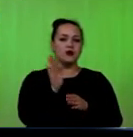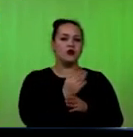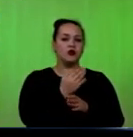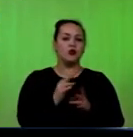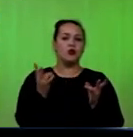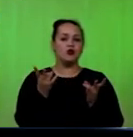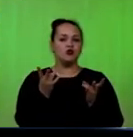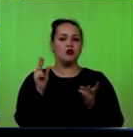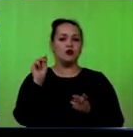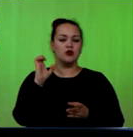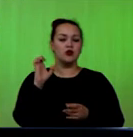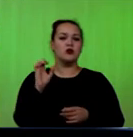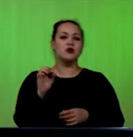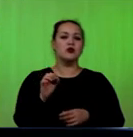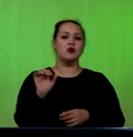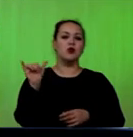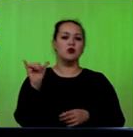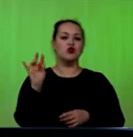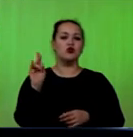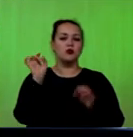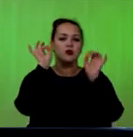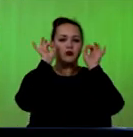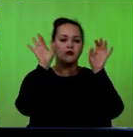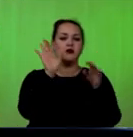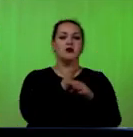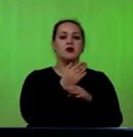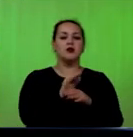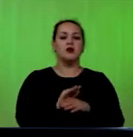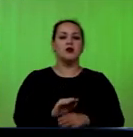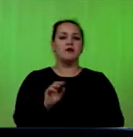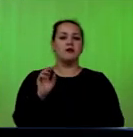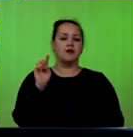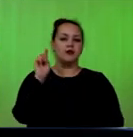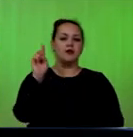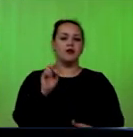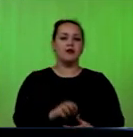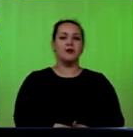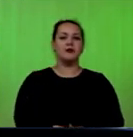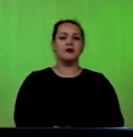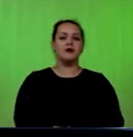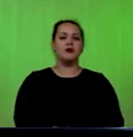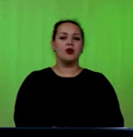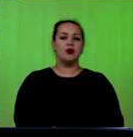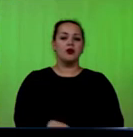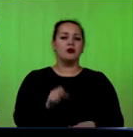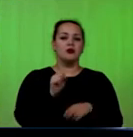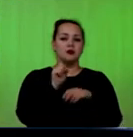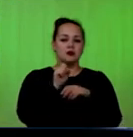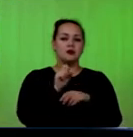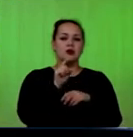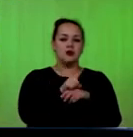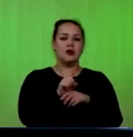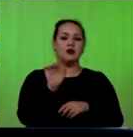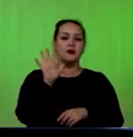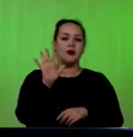умножить на известный вариант б задание 5 какую